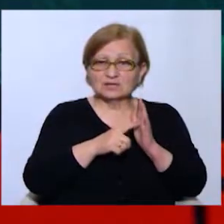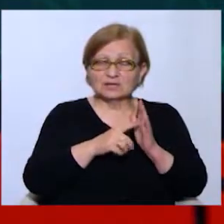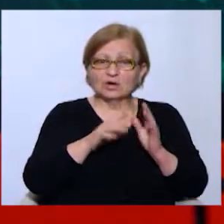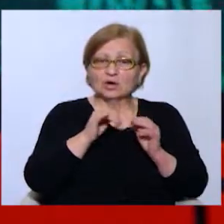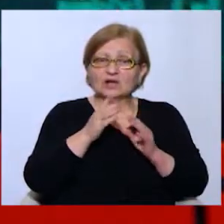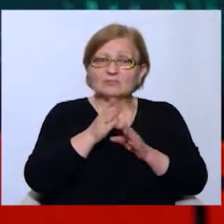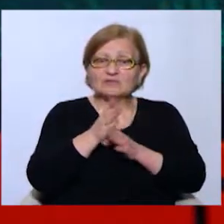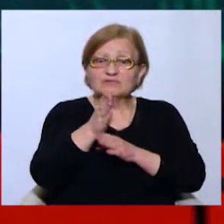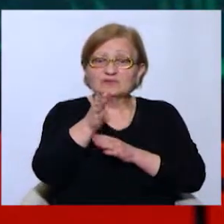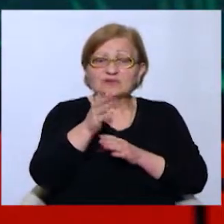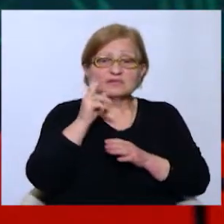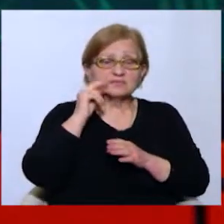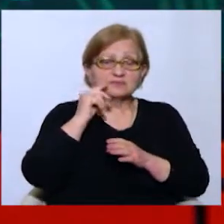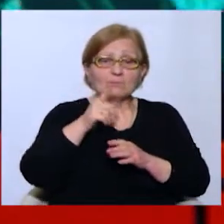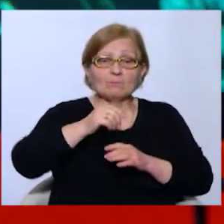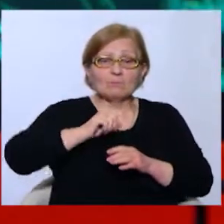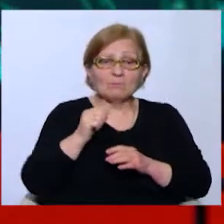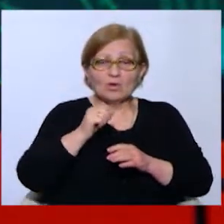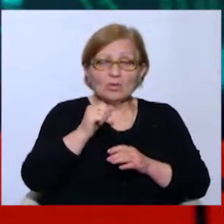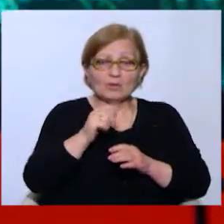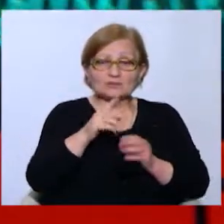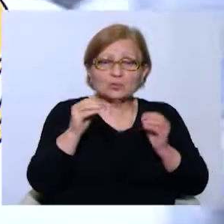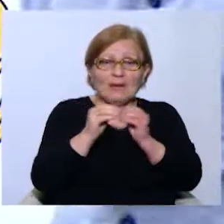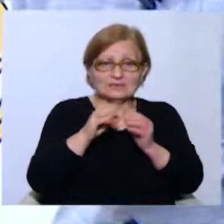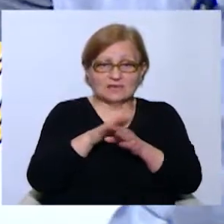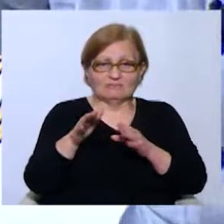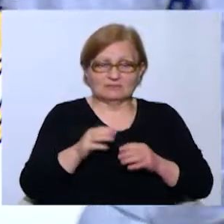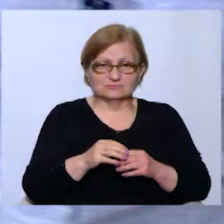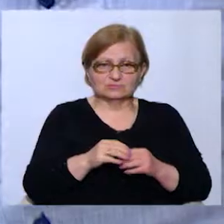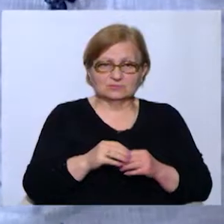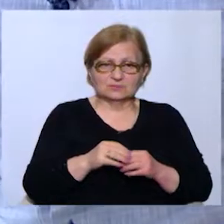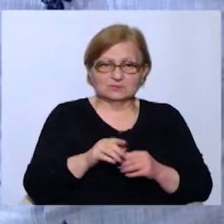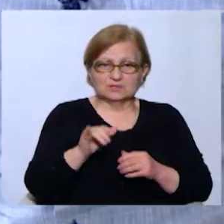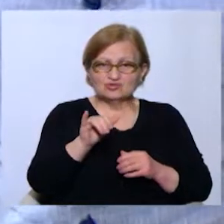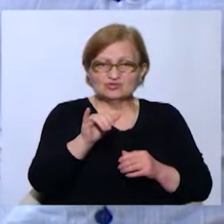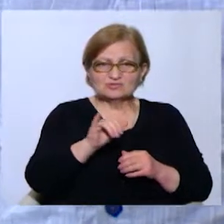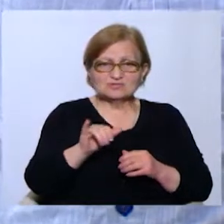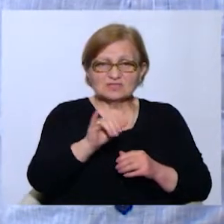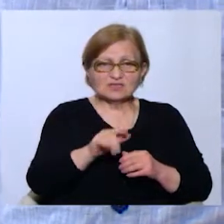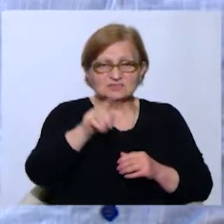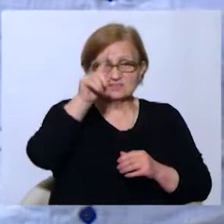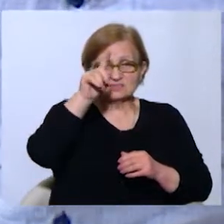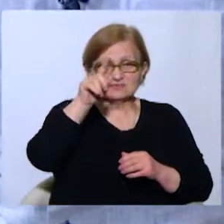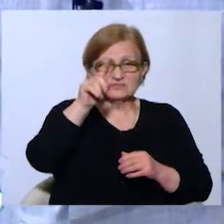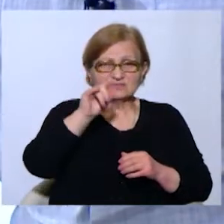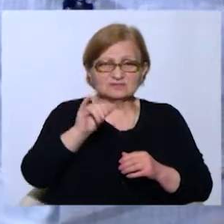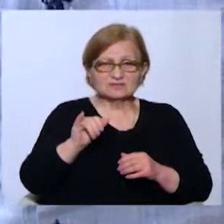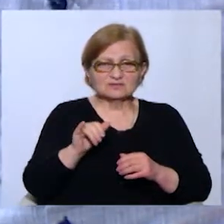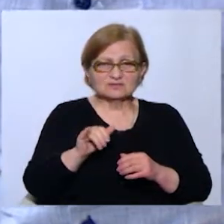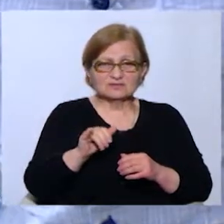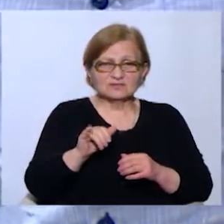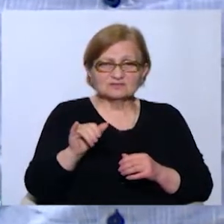10 გამოვიდეს. მეგობარი რიცხვები უნდა ვიპოვოთ. აბა დავიწყეთ. საით წავიდე? ზევით? არა.